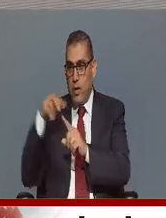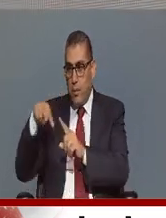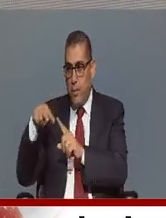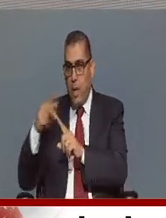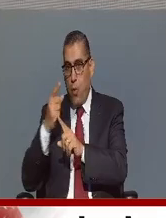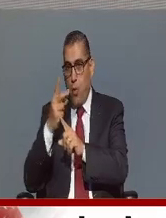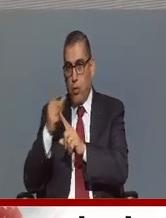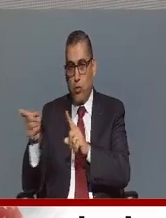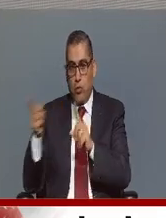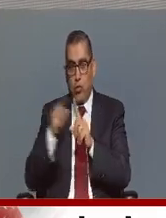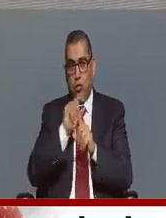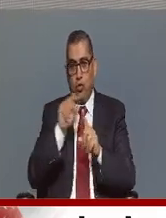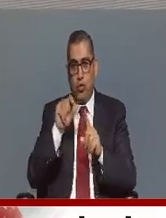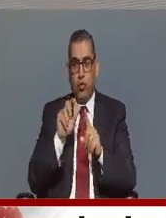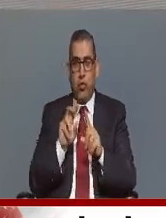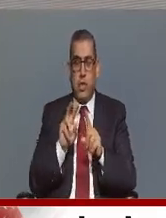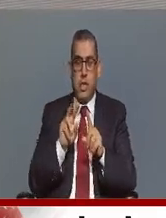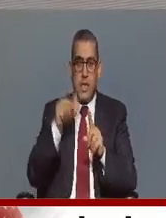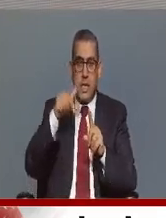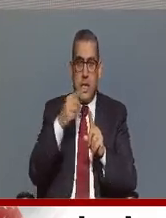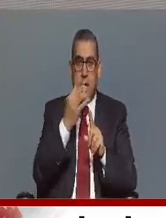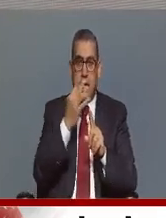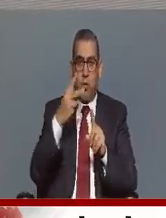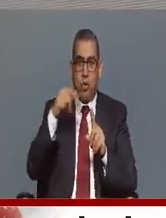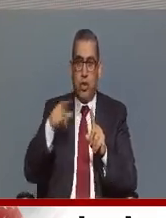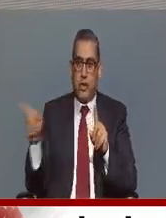حتى يونيو 23.